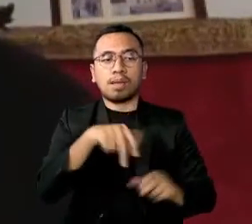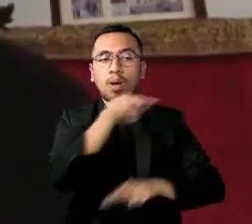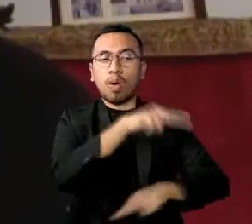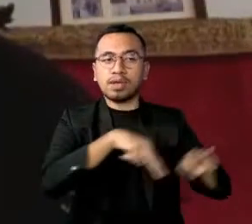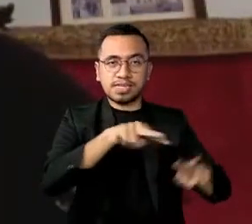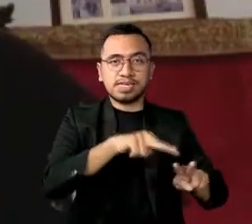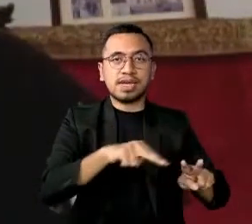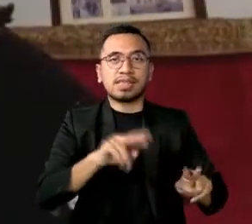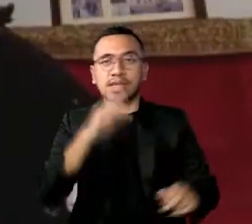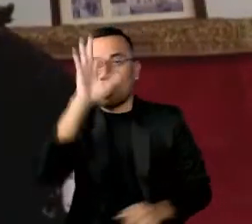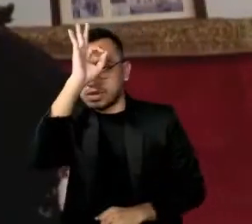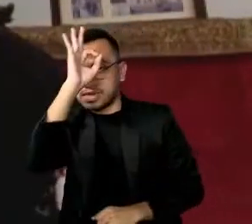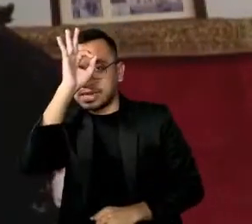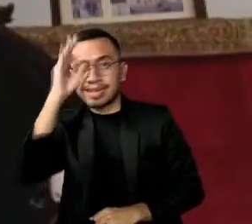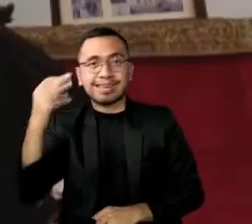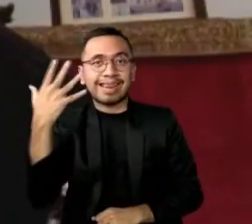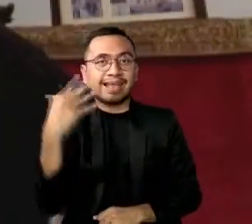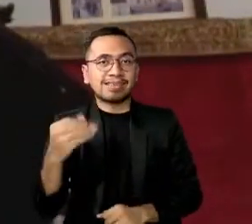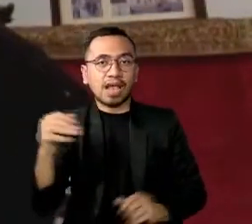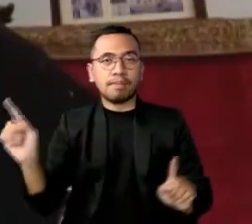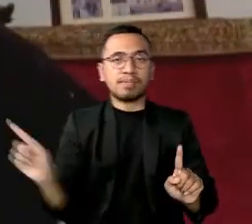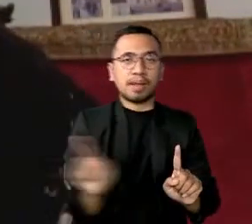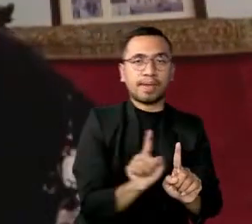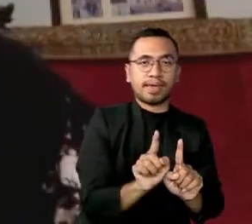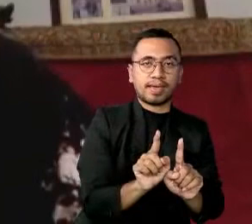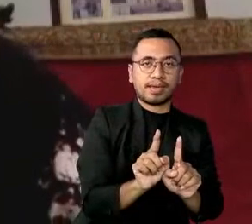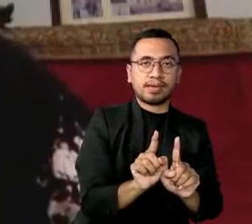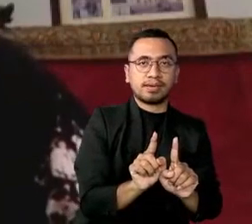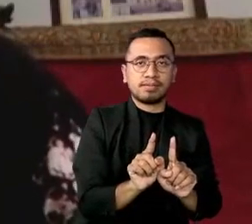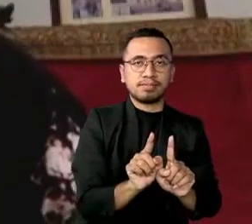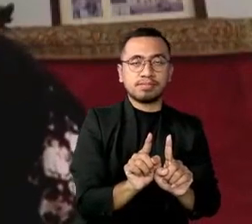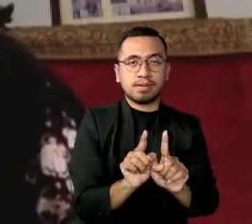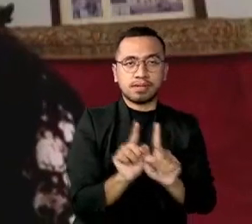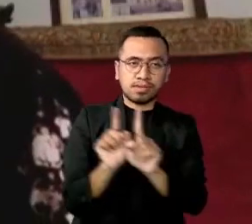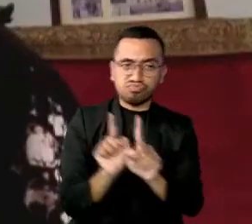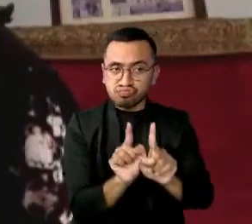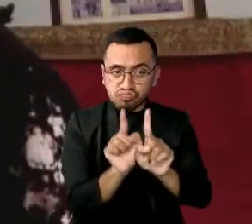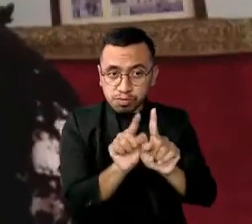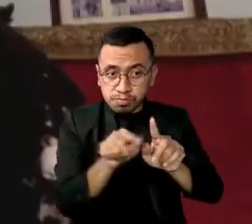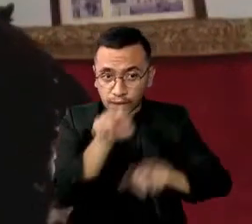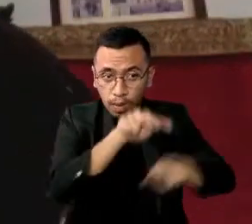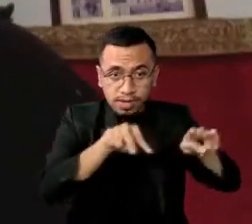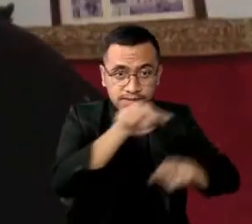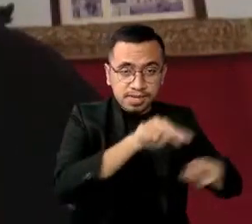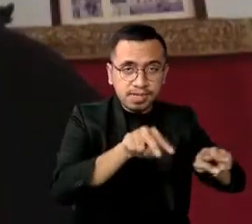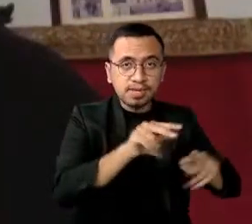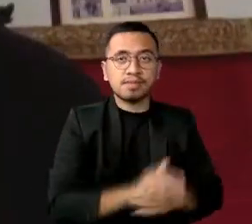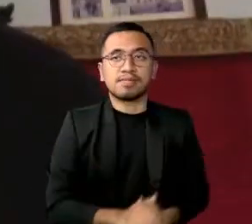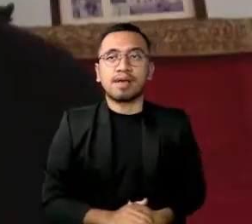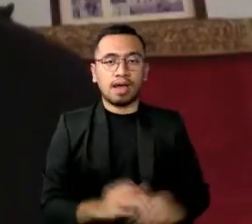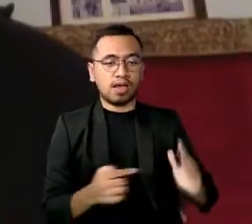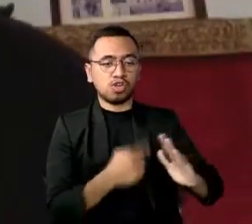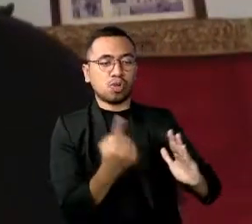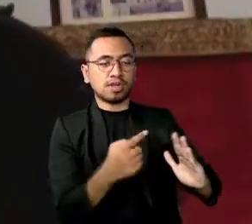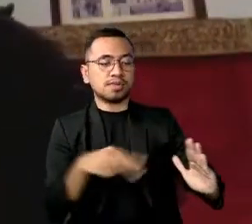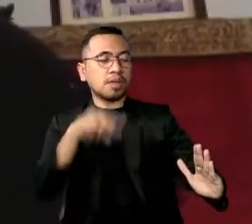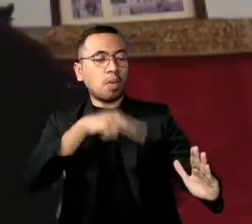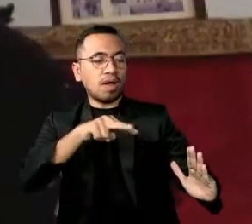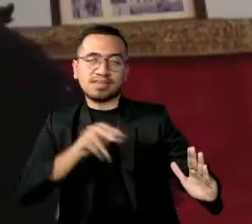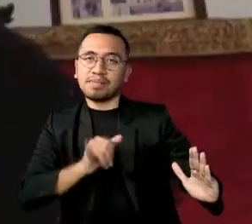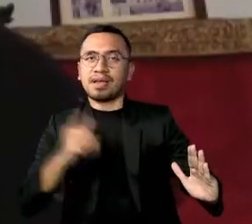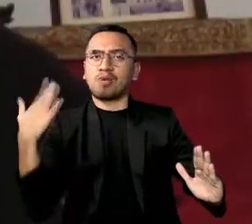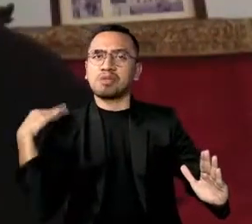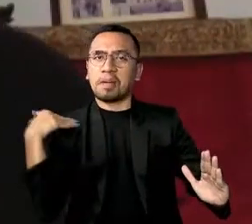juga dari polisi kisah nah Set pengingat untuk bisa bersama-sama sekaligus juga mengawasi mereka yang diisolasi